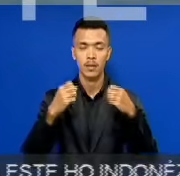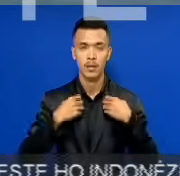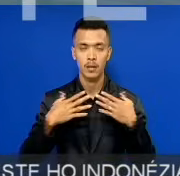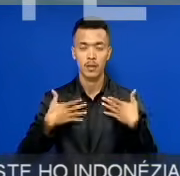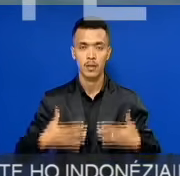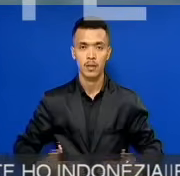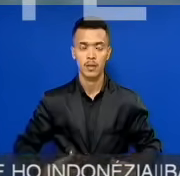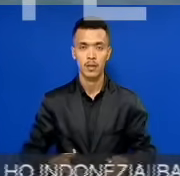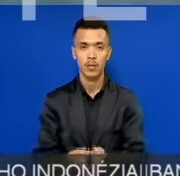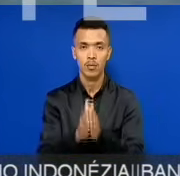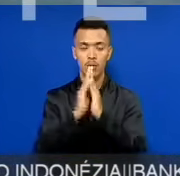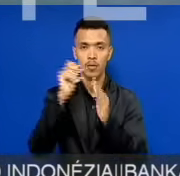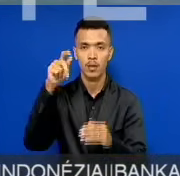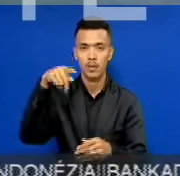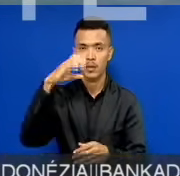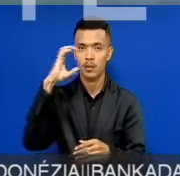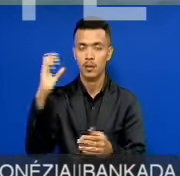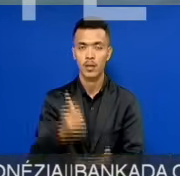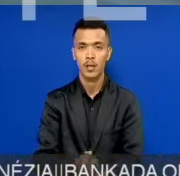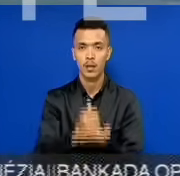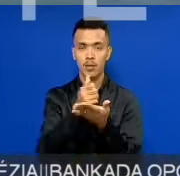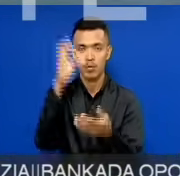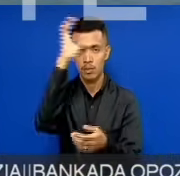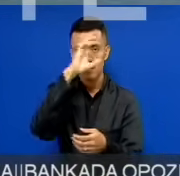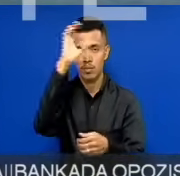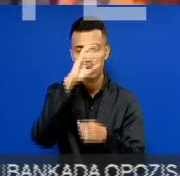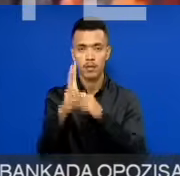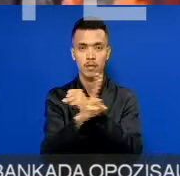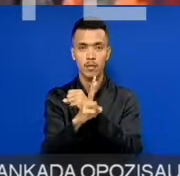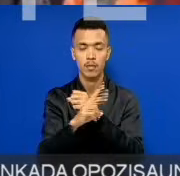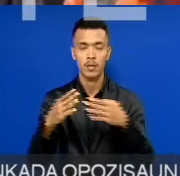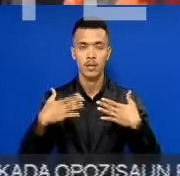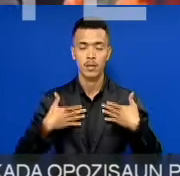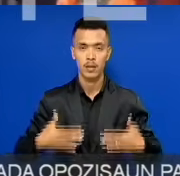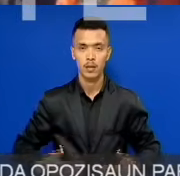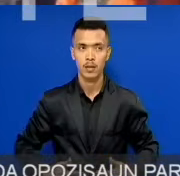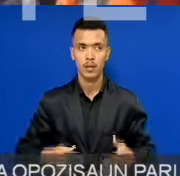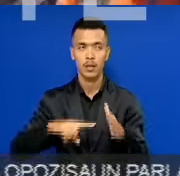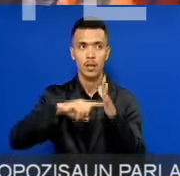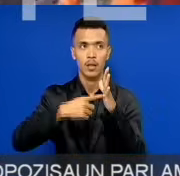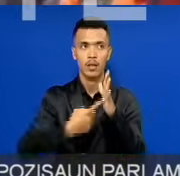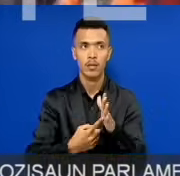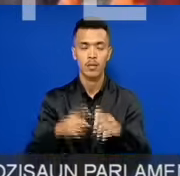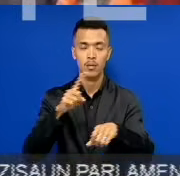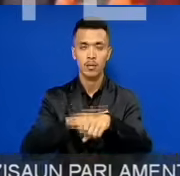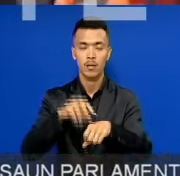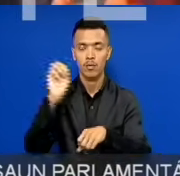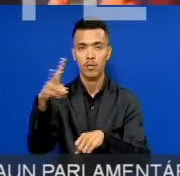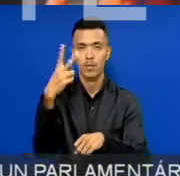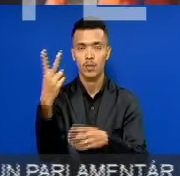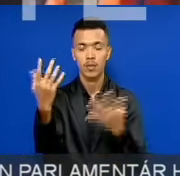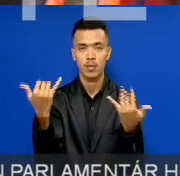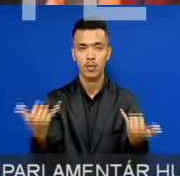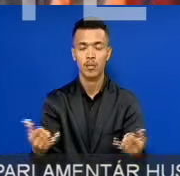suba autoridade de proteção civil, apoio bucatuir vítima Nia e Sinlolong. O Rahu Horikalan 2006, to o Hinlorong Amilabel